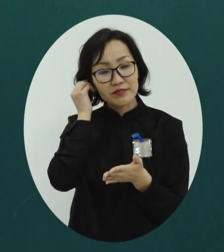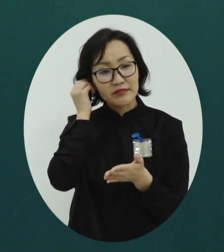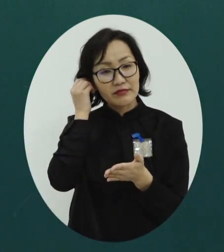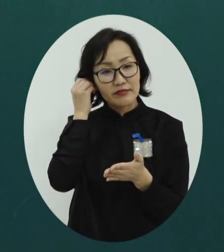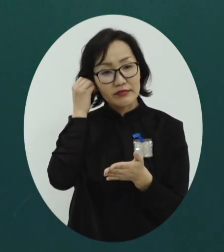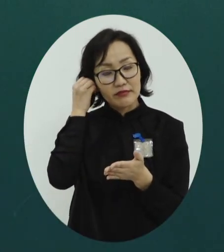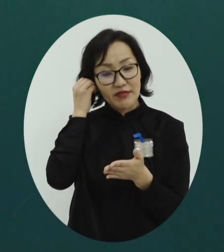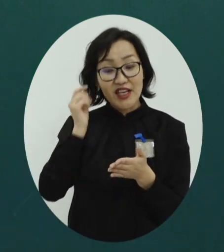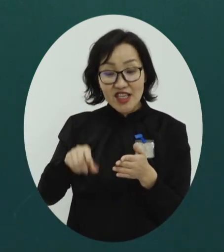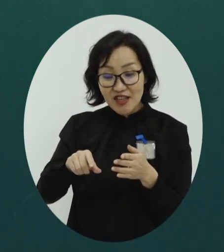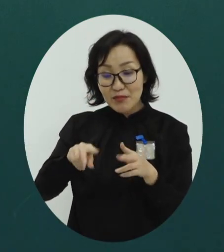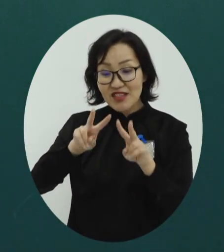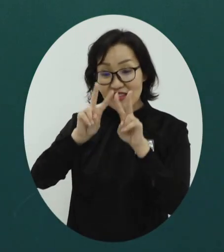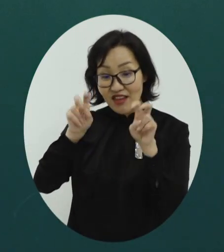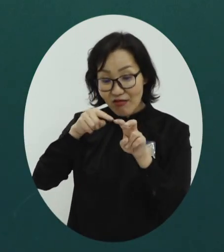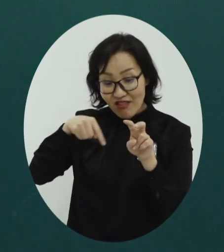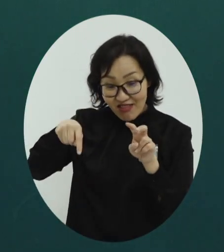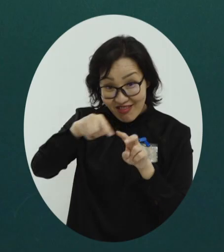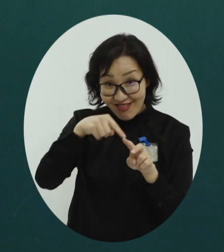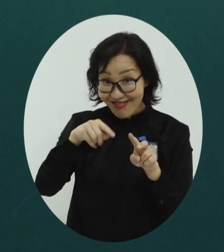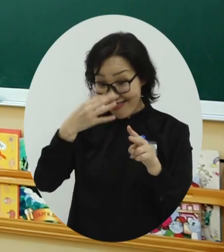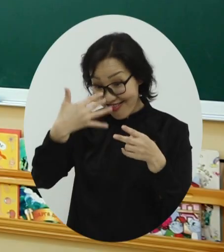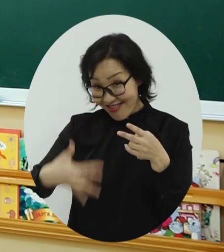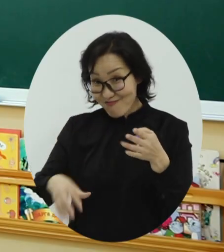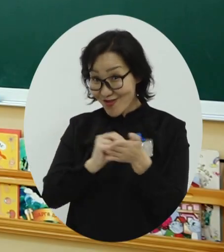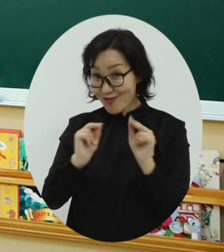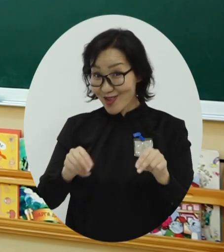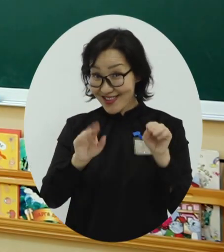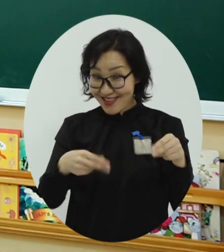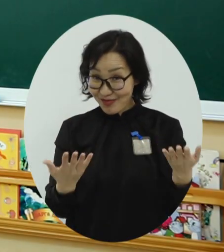ийм сэдвийн хүрээнд бичиж болдог юм байна. За,